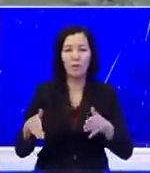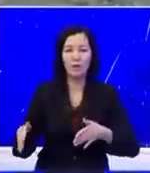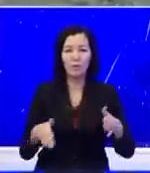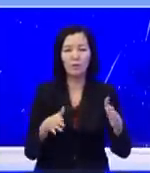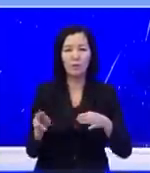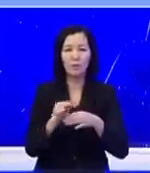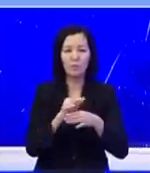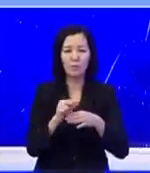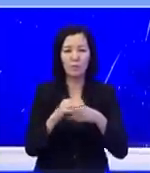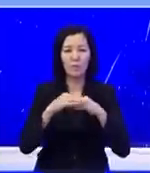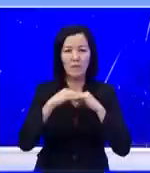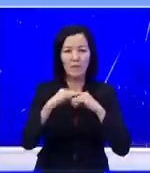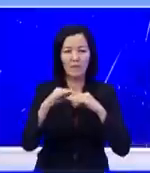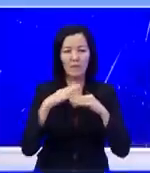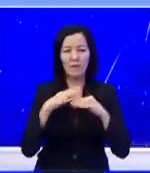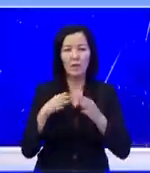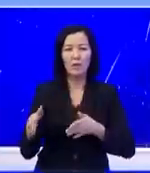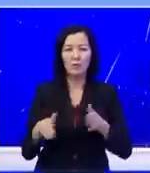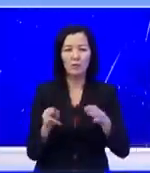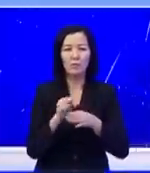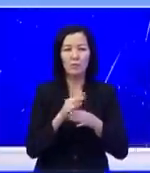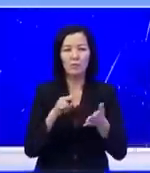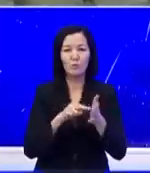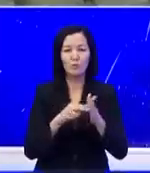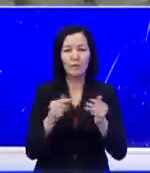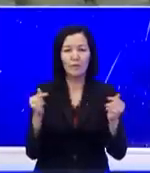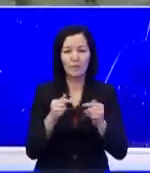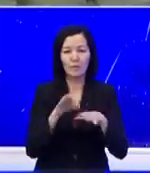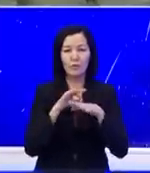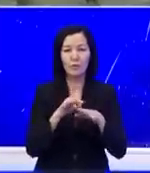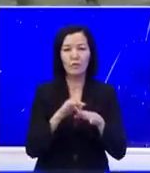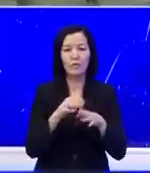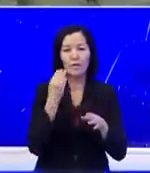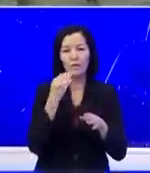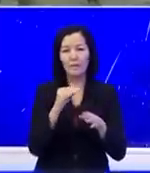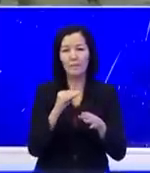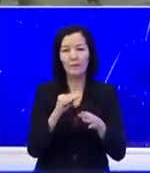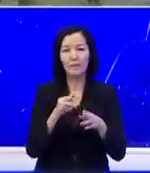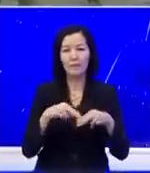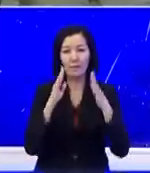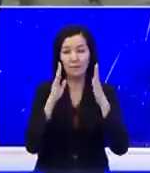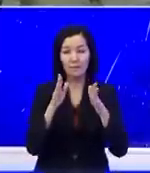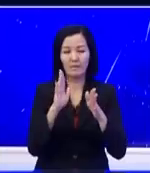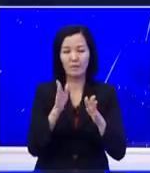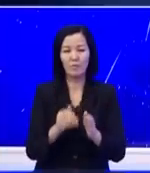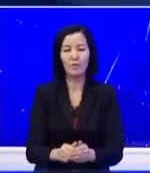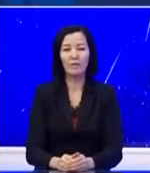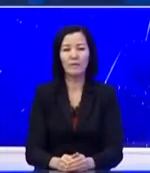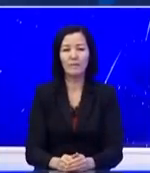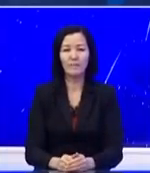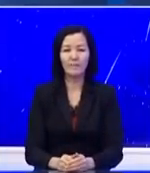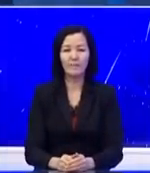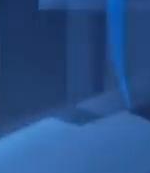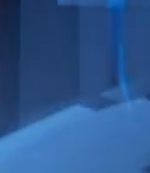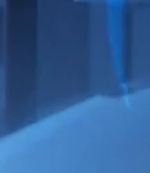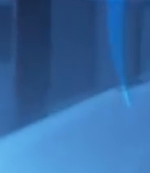төселеді. Мамандардың айтуынша жол жөндеу жұмысы жоспарға сай жүргізілмек. Оның сапасы да басты назарда, дейді сала жауаптылары. Мадина